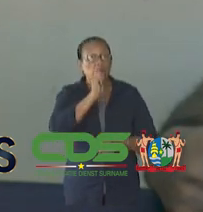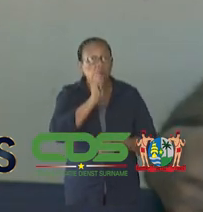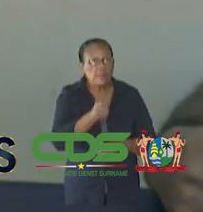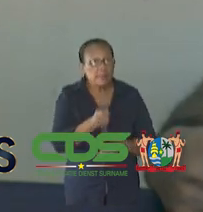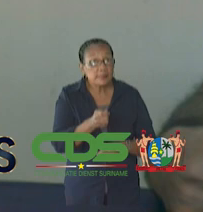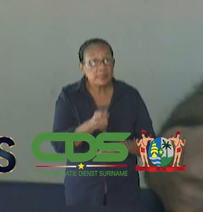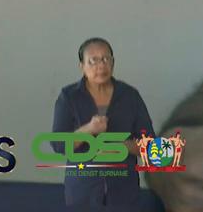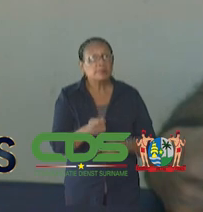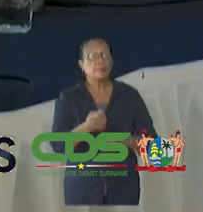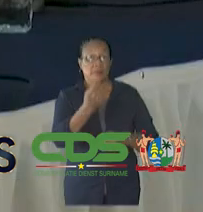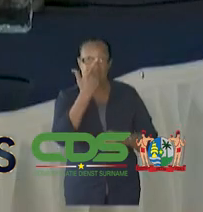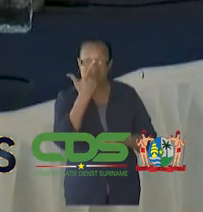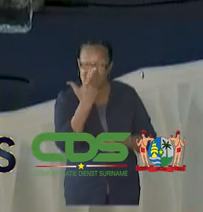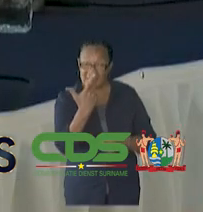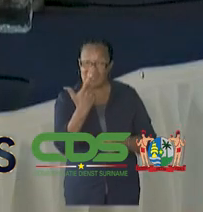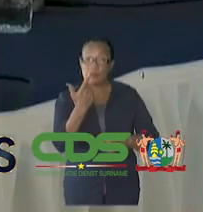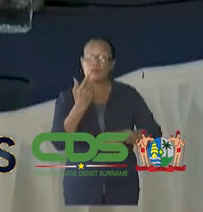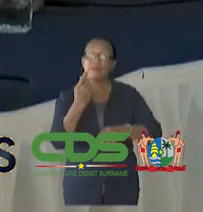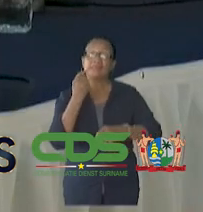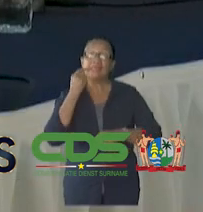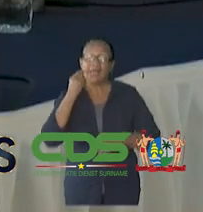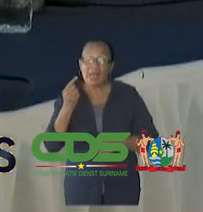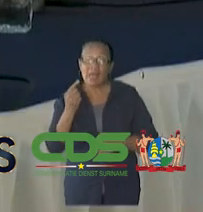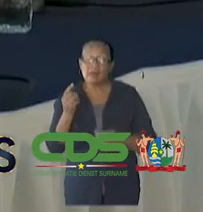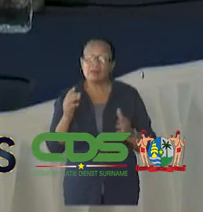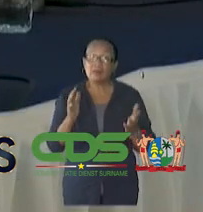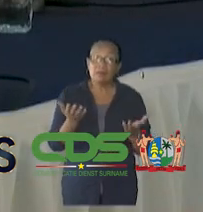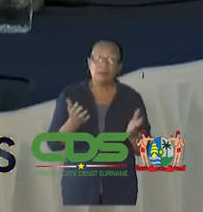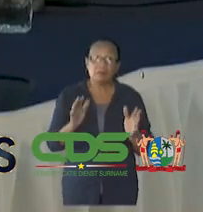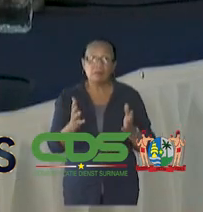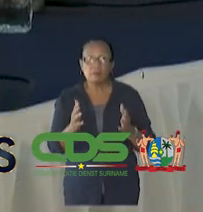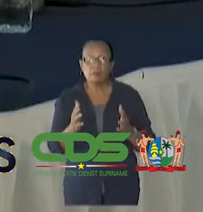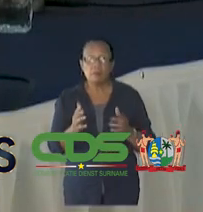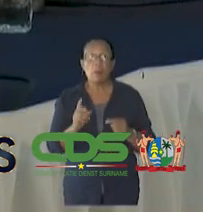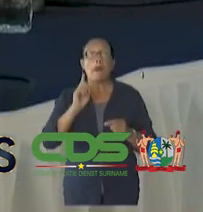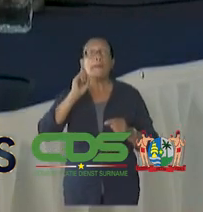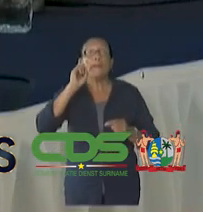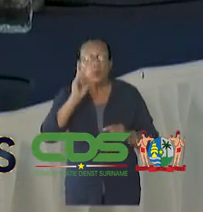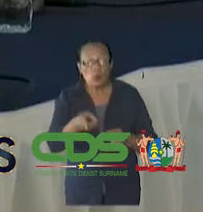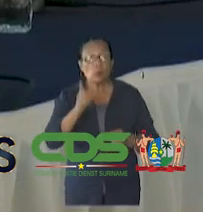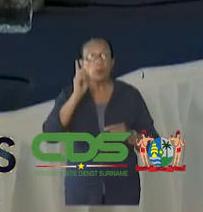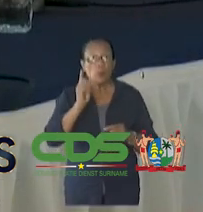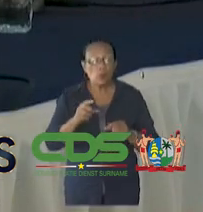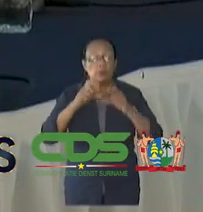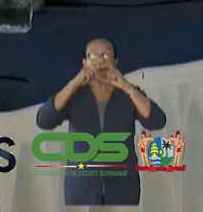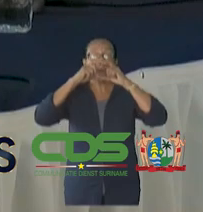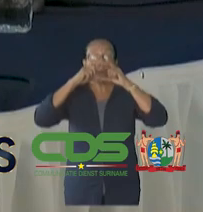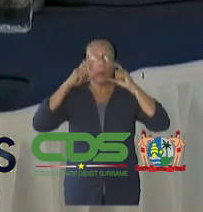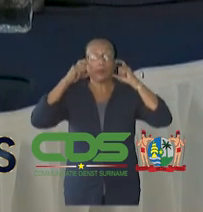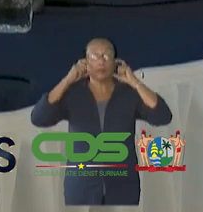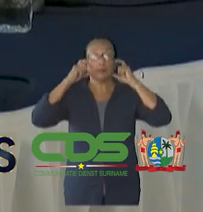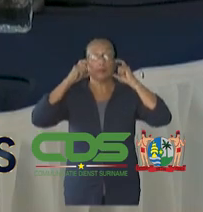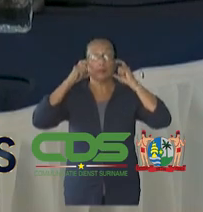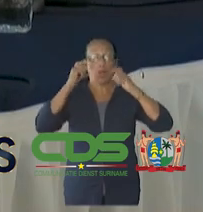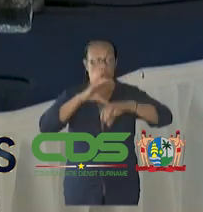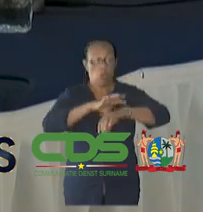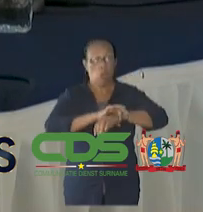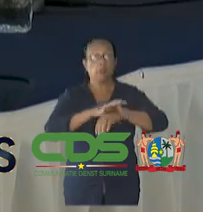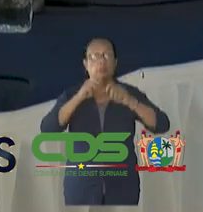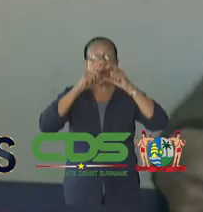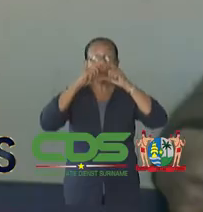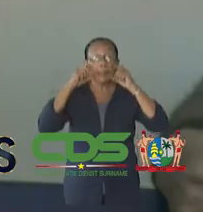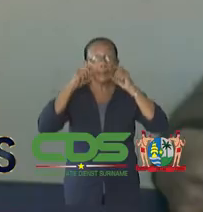gedurende 7 dagen minimaal een chirurgisch mondneusmasker te dragen. Dat is om de